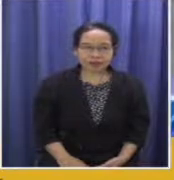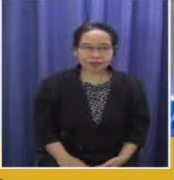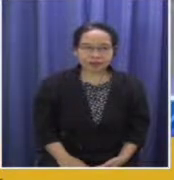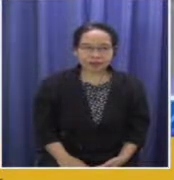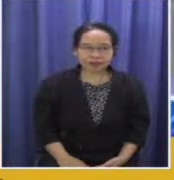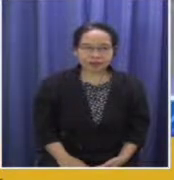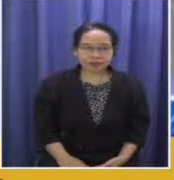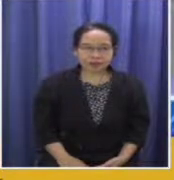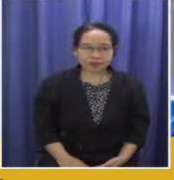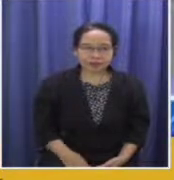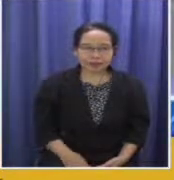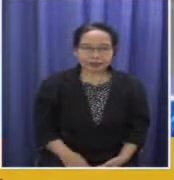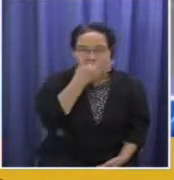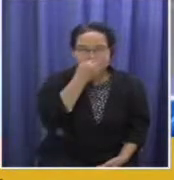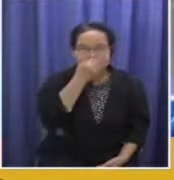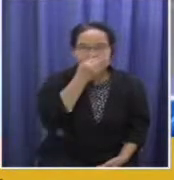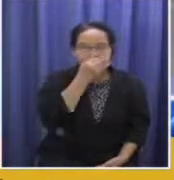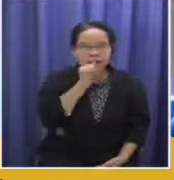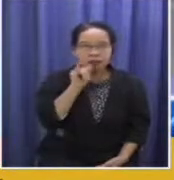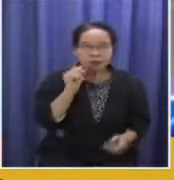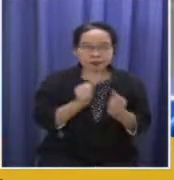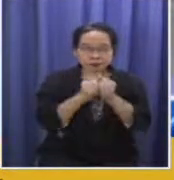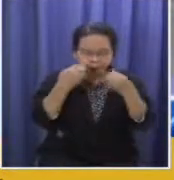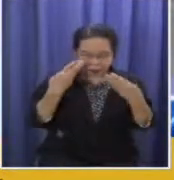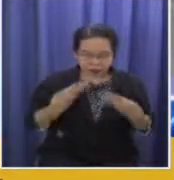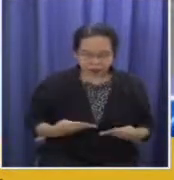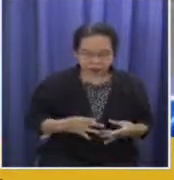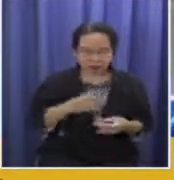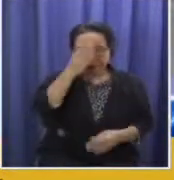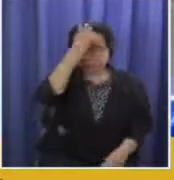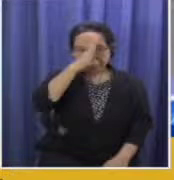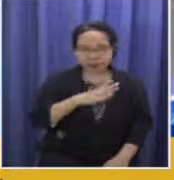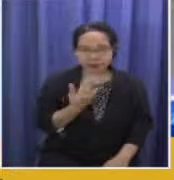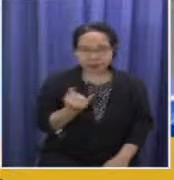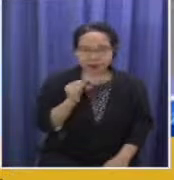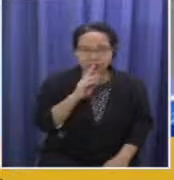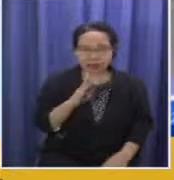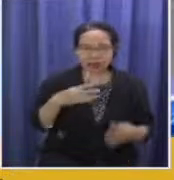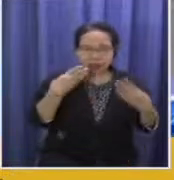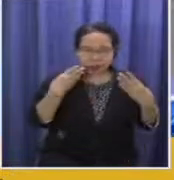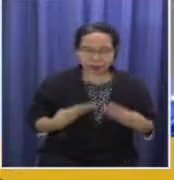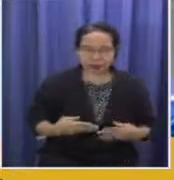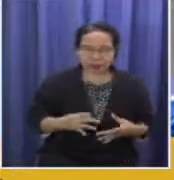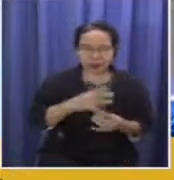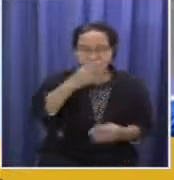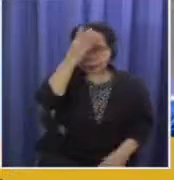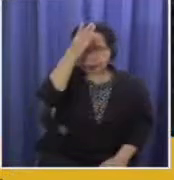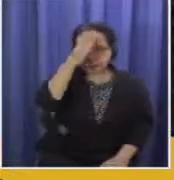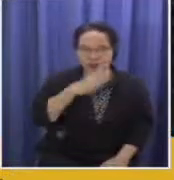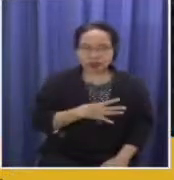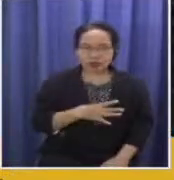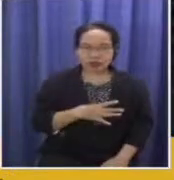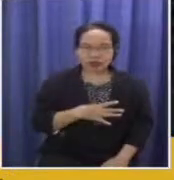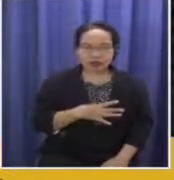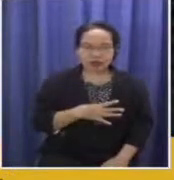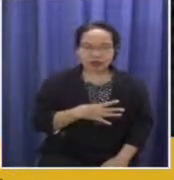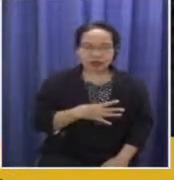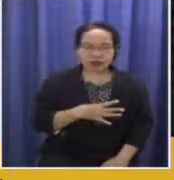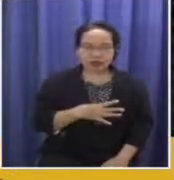आएका थिए. They are with the body of a man. तिनीहरूसँग मानव शरीर